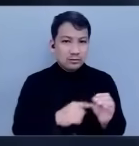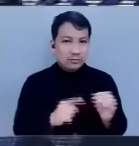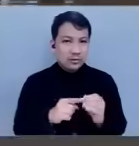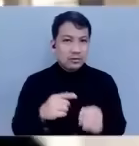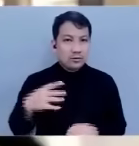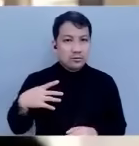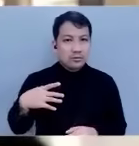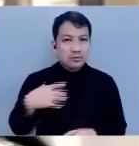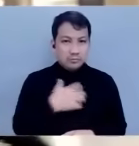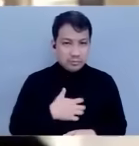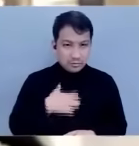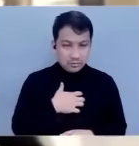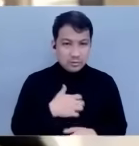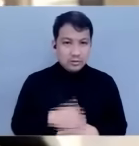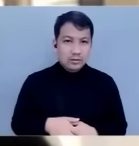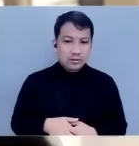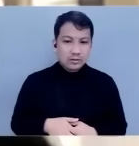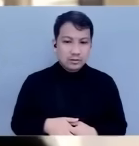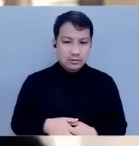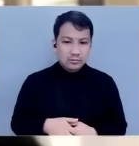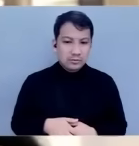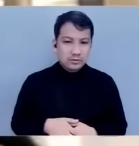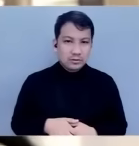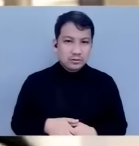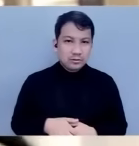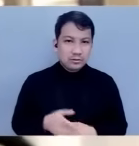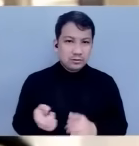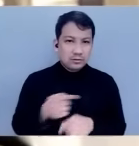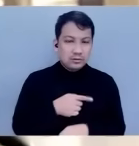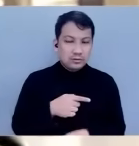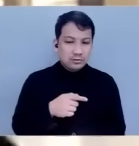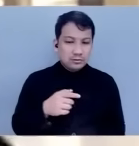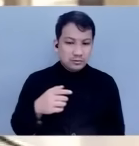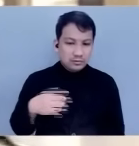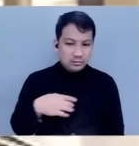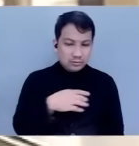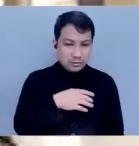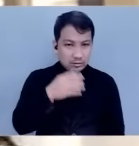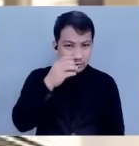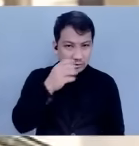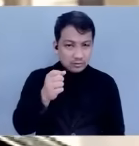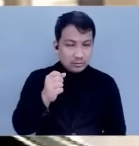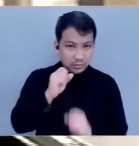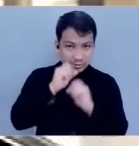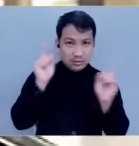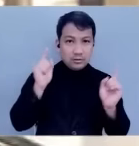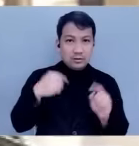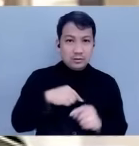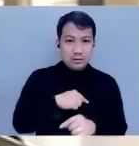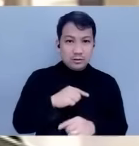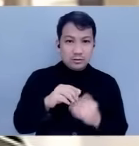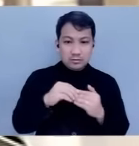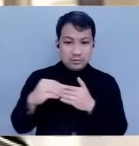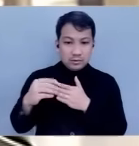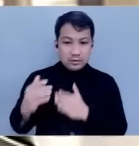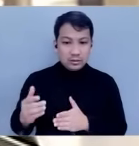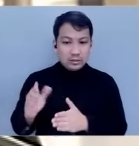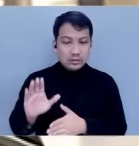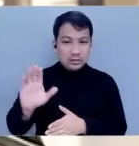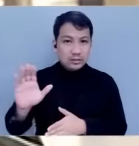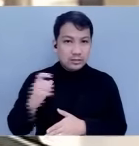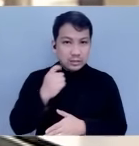complaint. I don't know where Kong Castro got it, kaya medyo nagulat din yung leadership